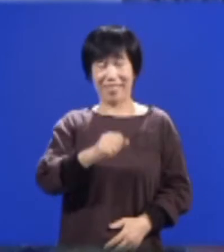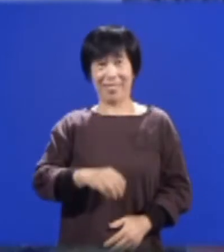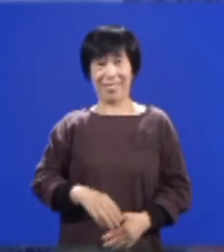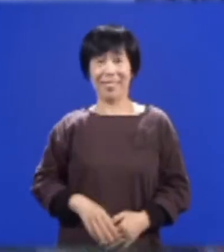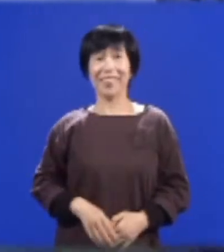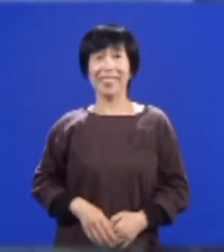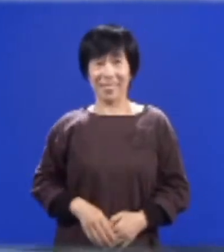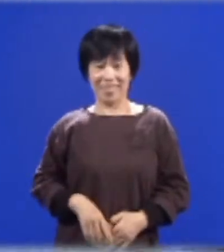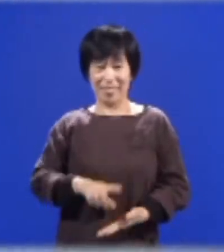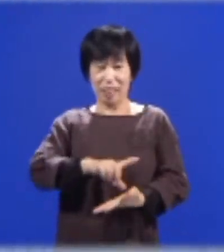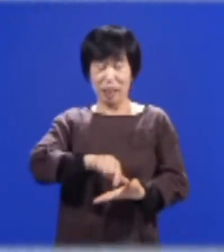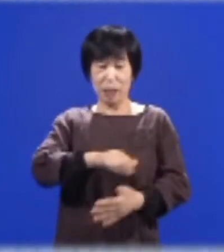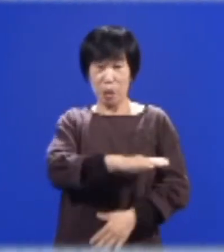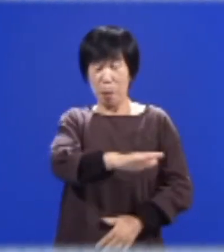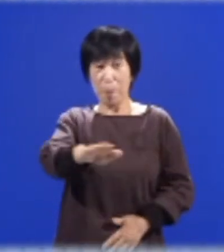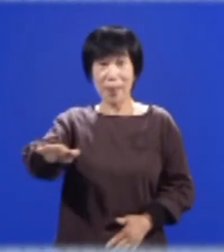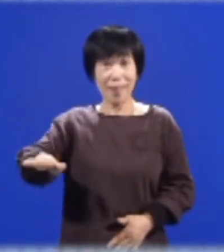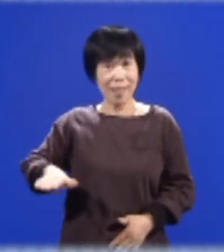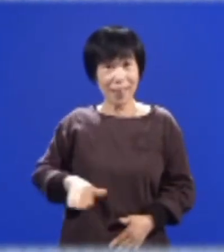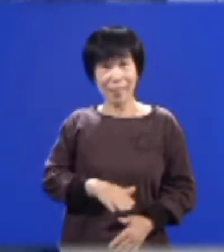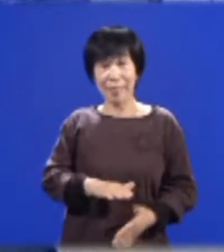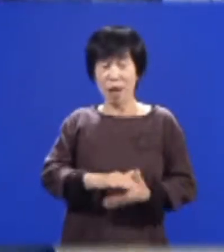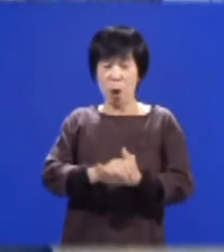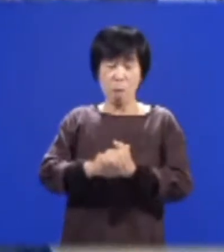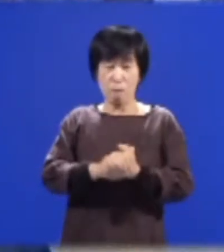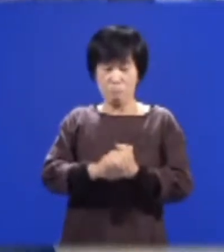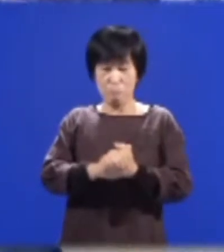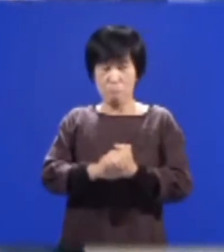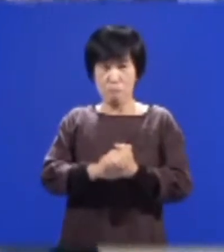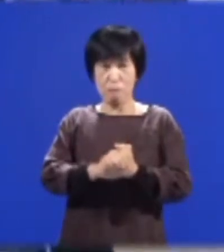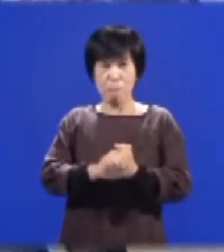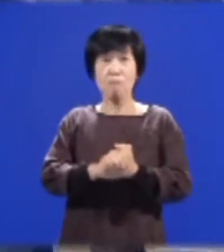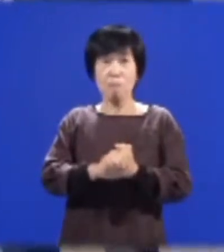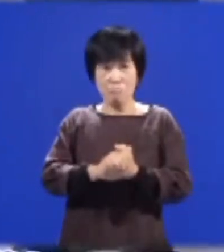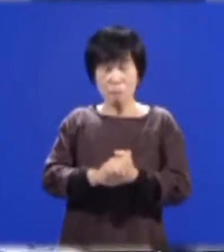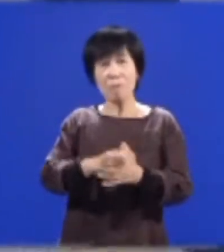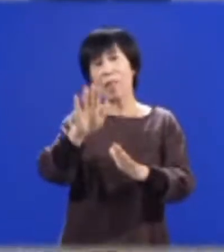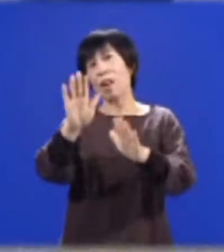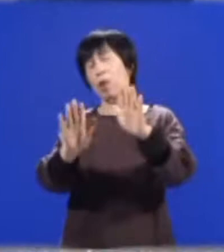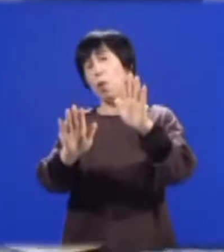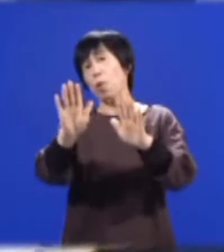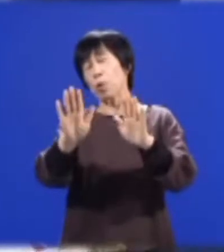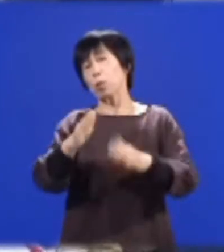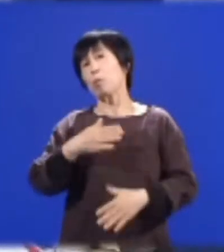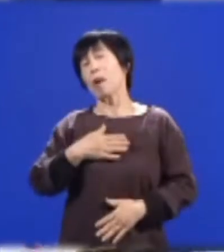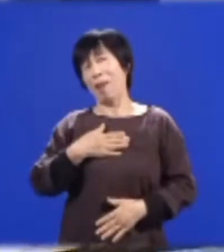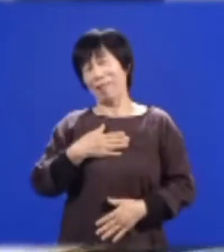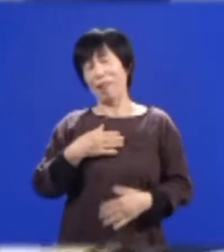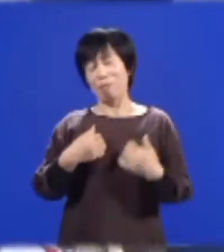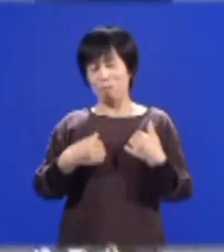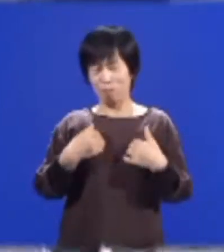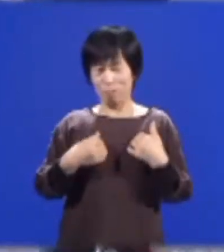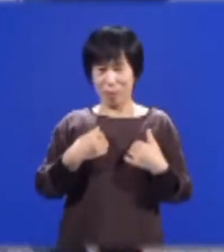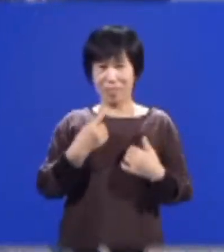ね。塩浜地区の皆さんのつながりが見られて微笑ましいですね。